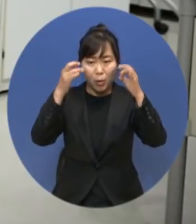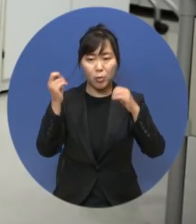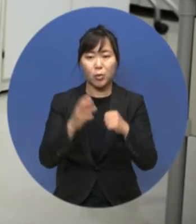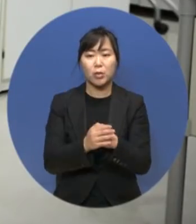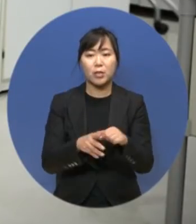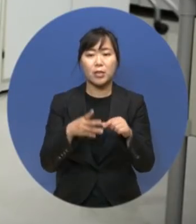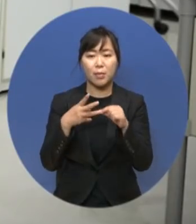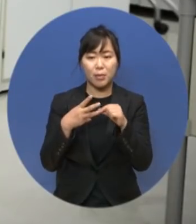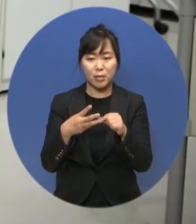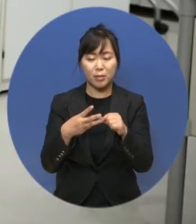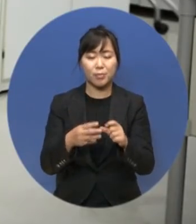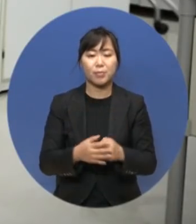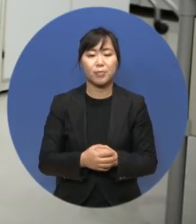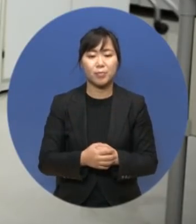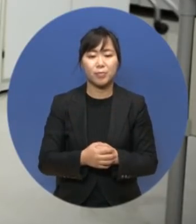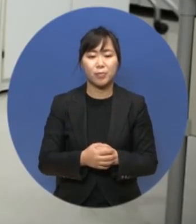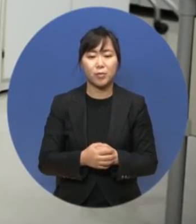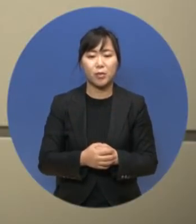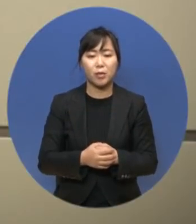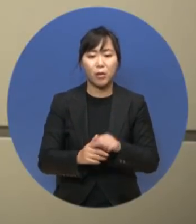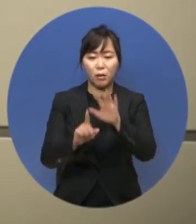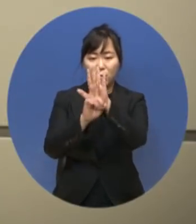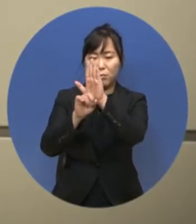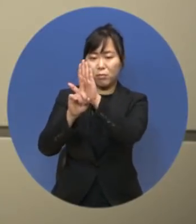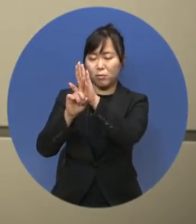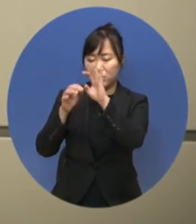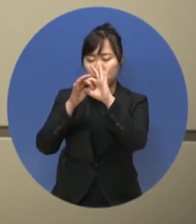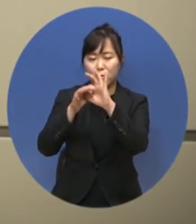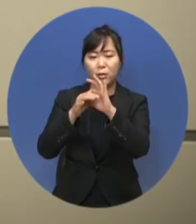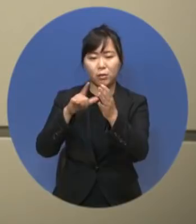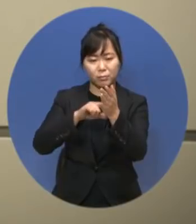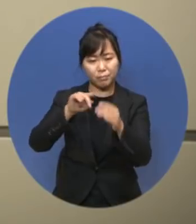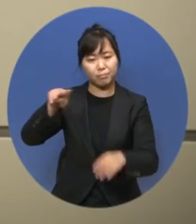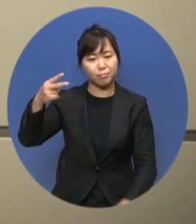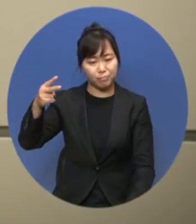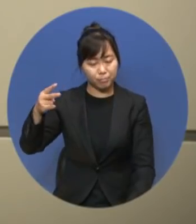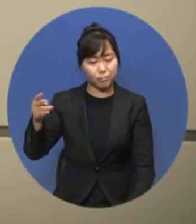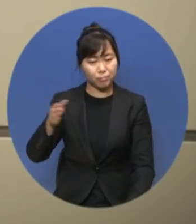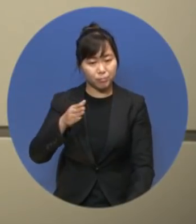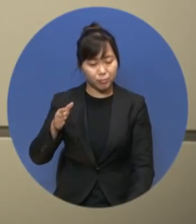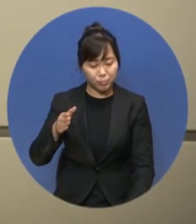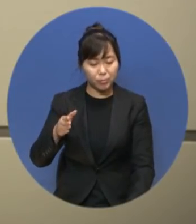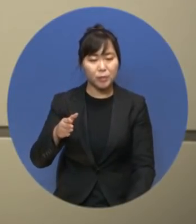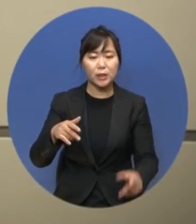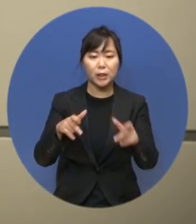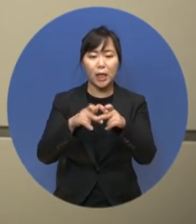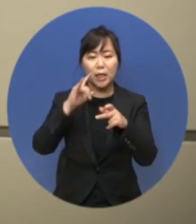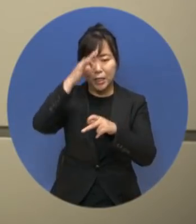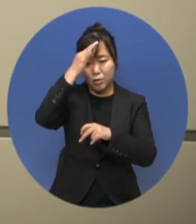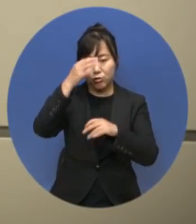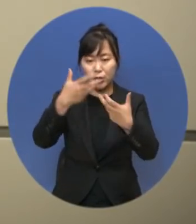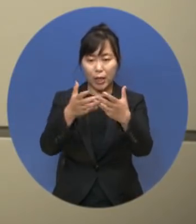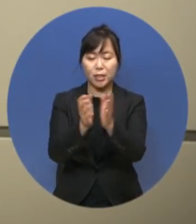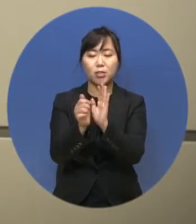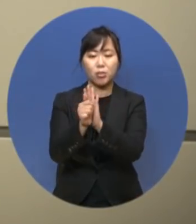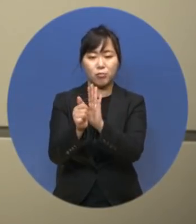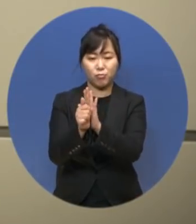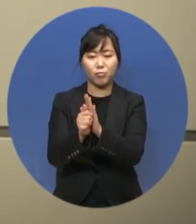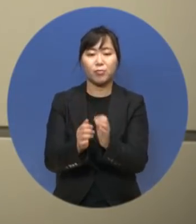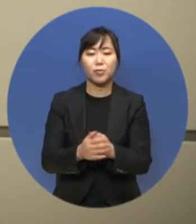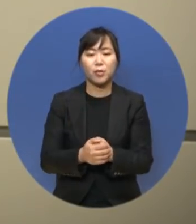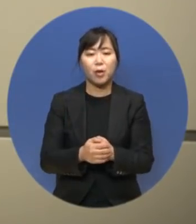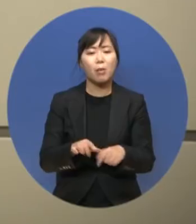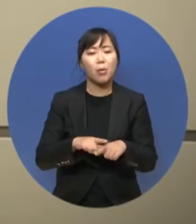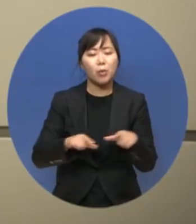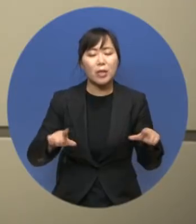세 번째로는 저희들이 공모를 통해서 약 200여 개 단체의 장애예술 단체를 지원하고 있습니다.